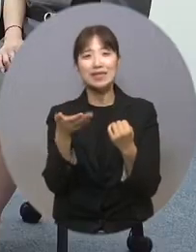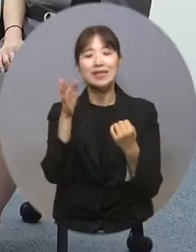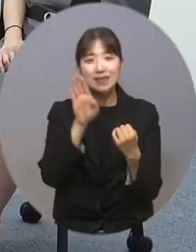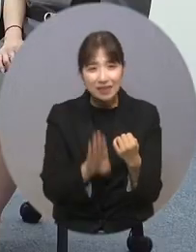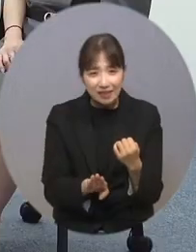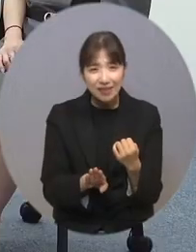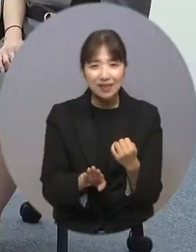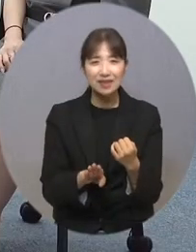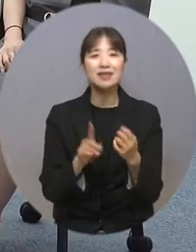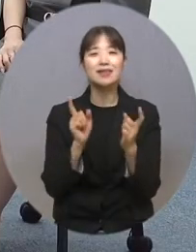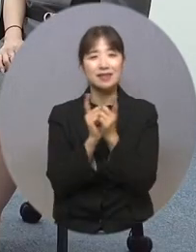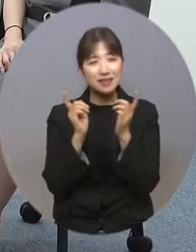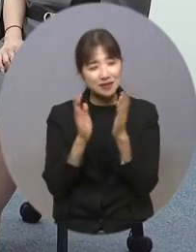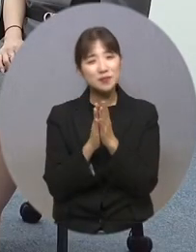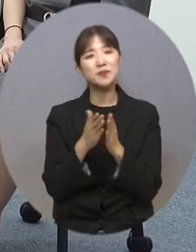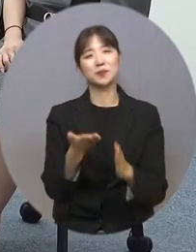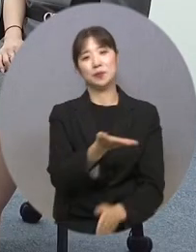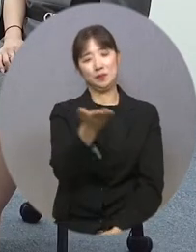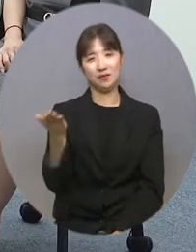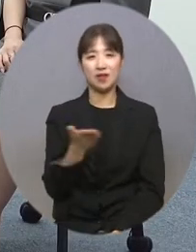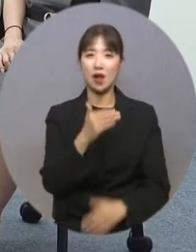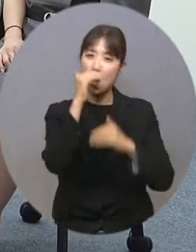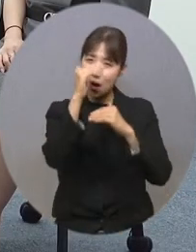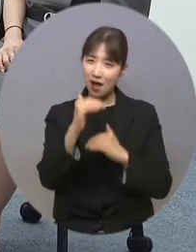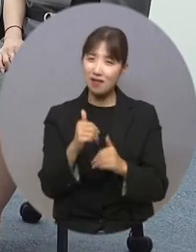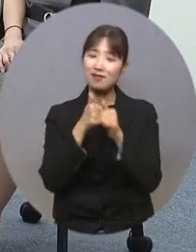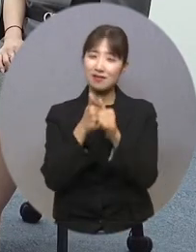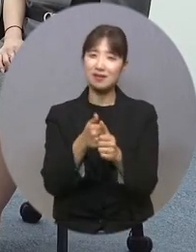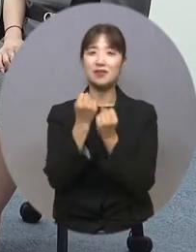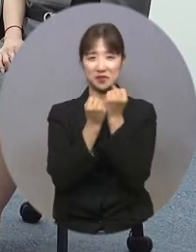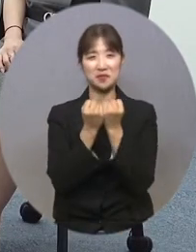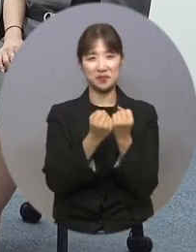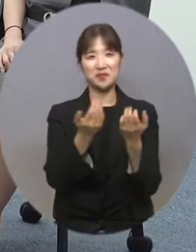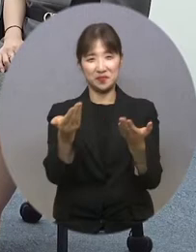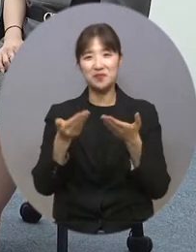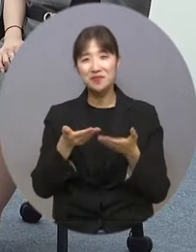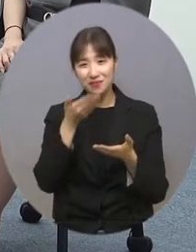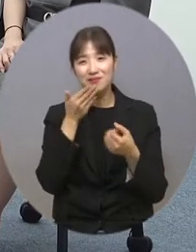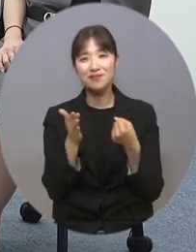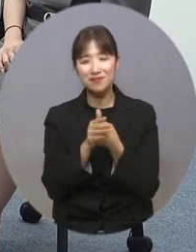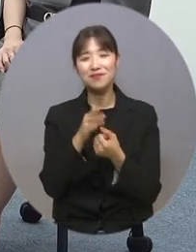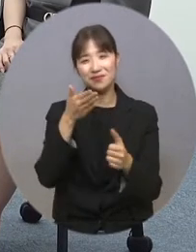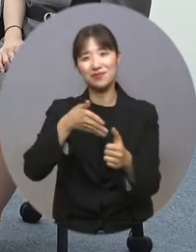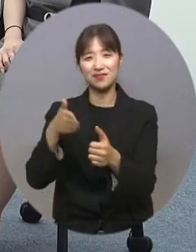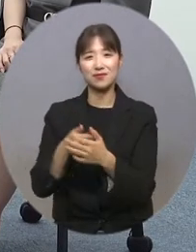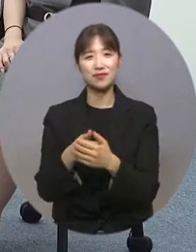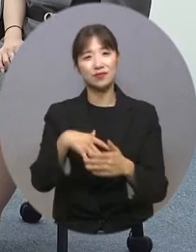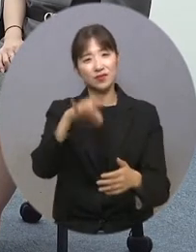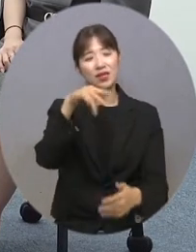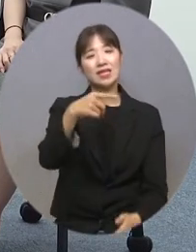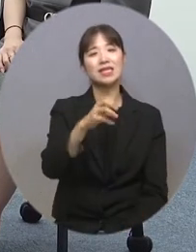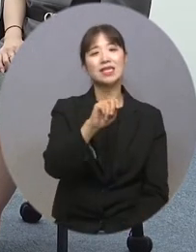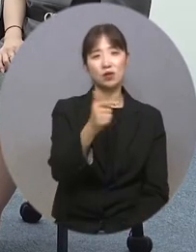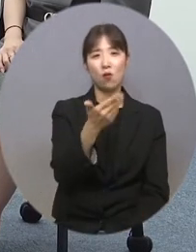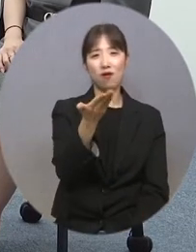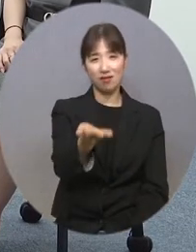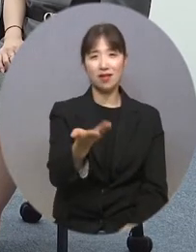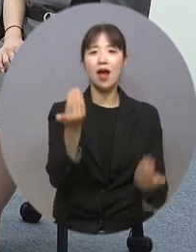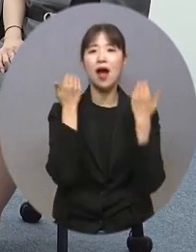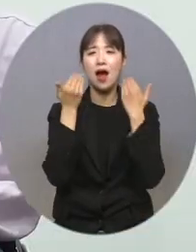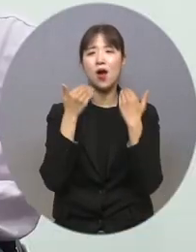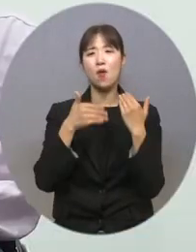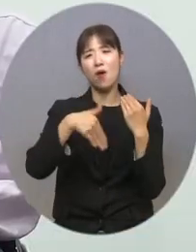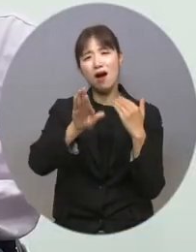직접 2 과정별로 이렇게 설명하실 수 있으니 좀 부탁을 드려 볼게요 우리 숨었니 학교 가시면 채